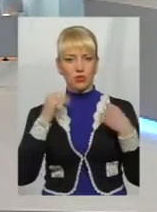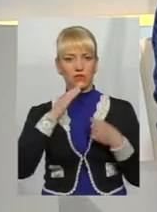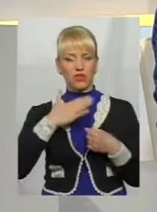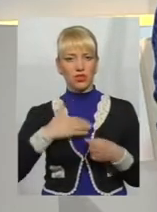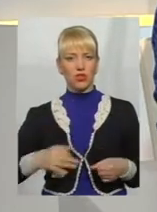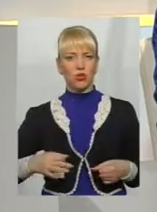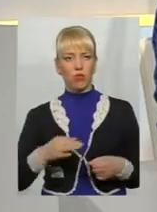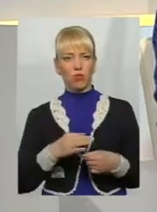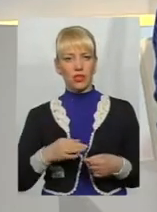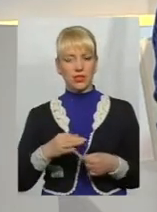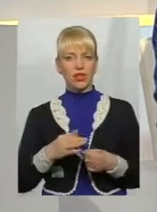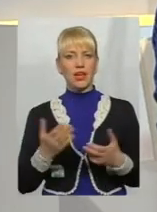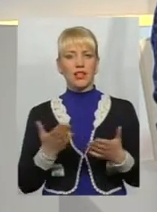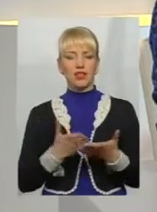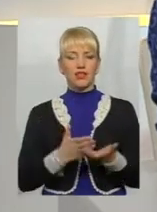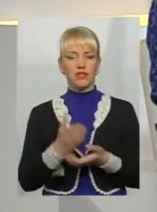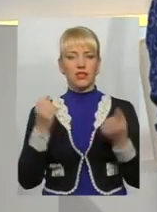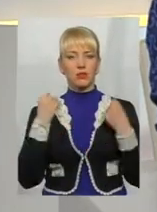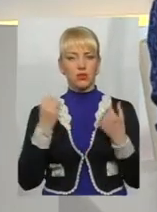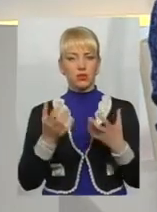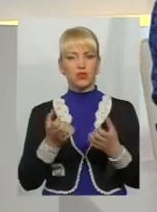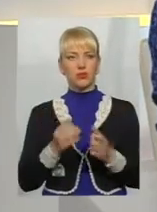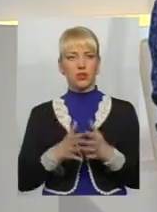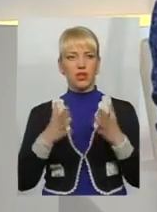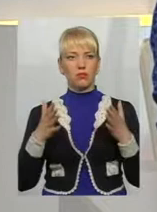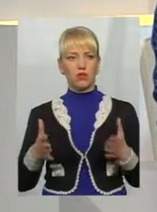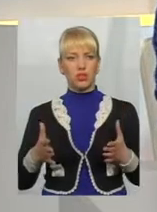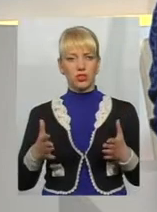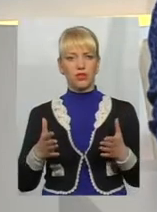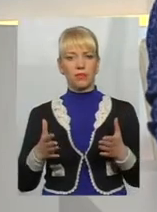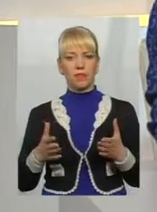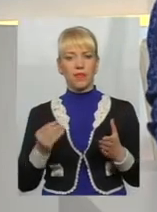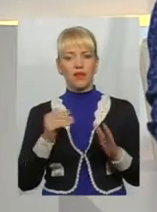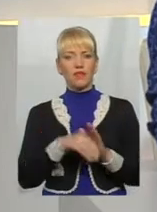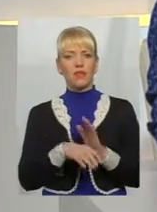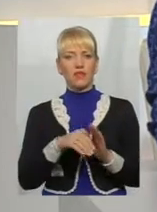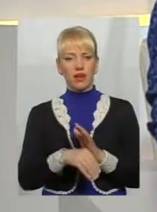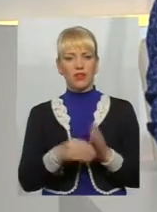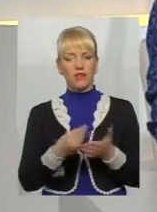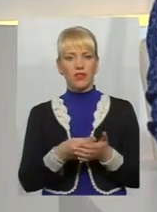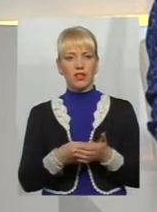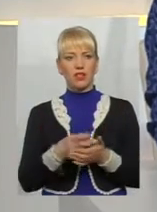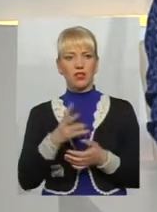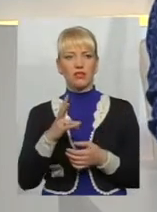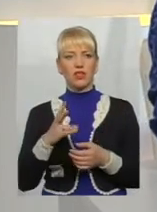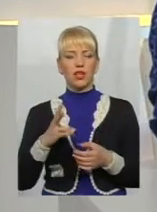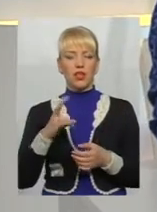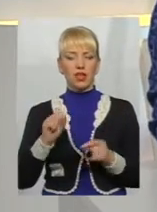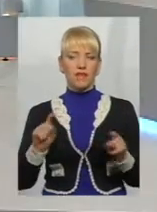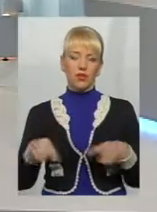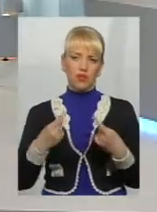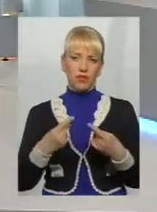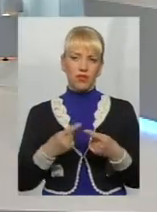області, який вид спорту отримав найбільше, можливо, вливання фінансові на своє чи то відновлення, чи